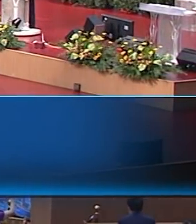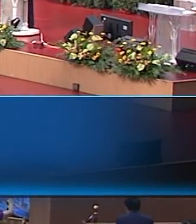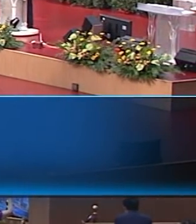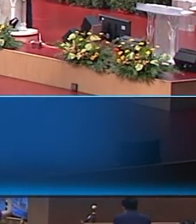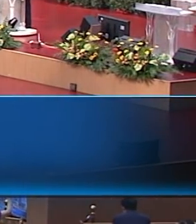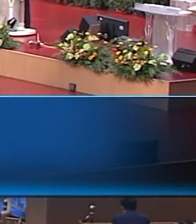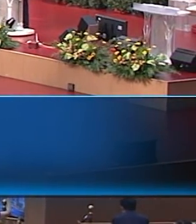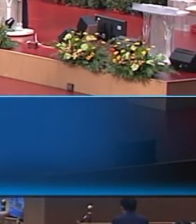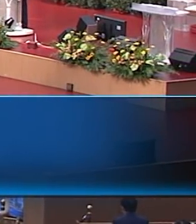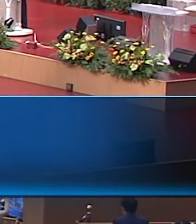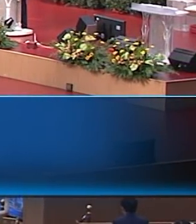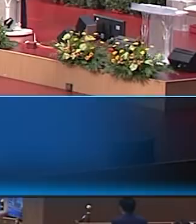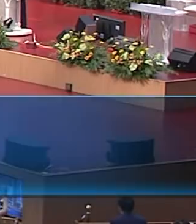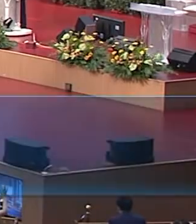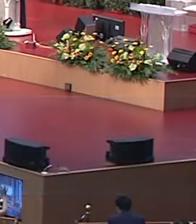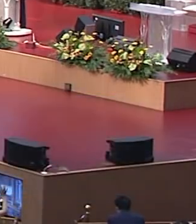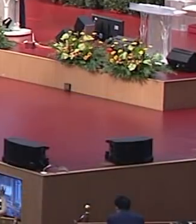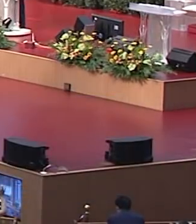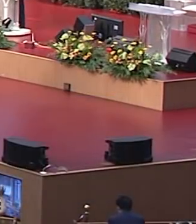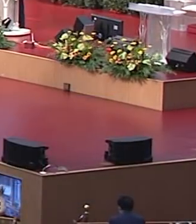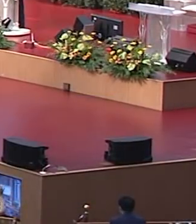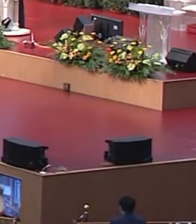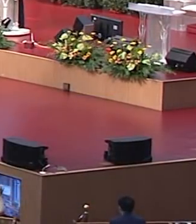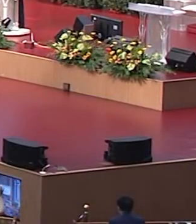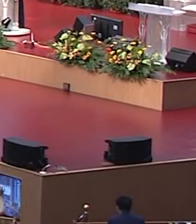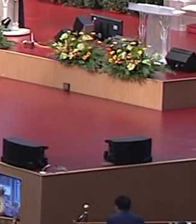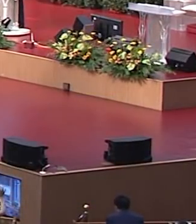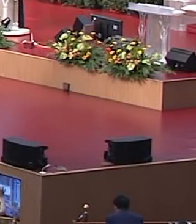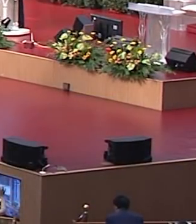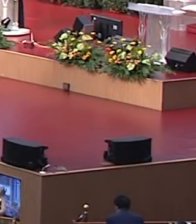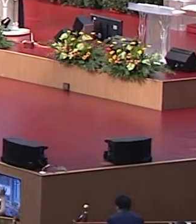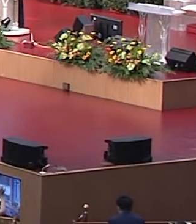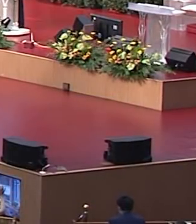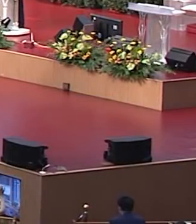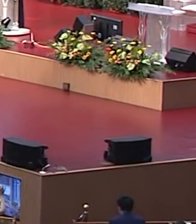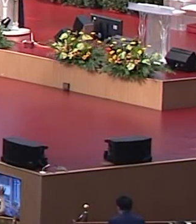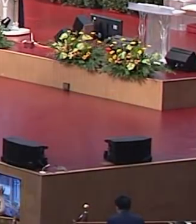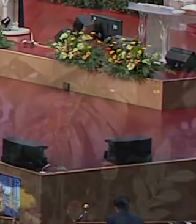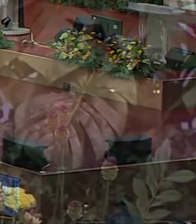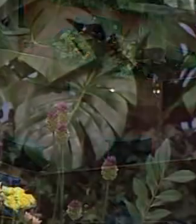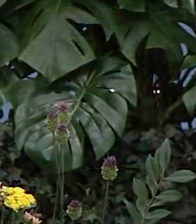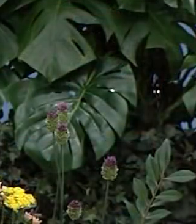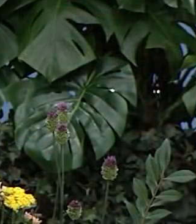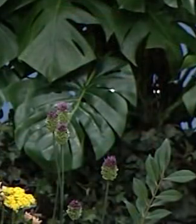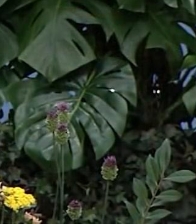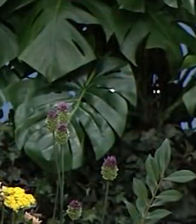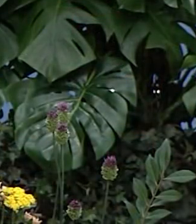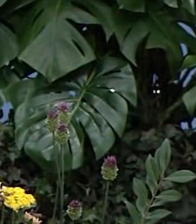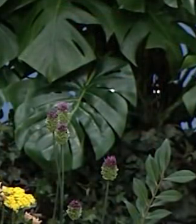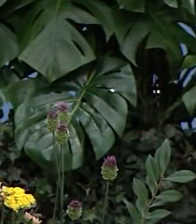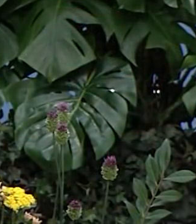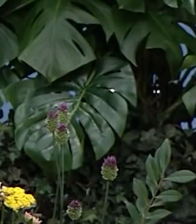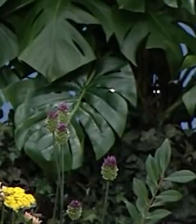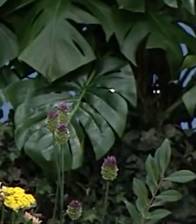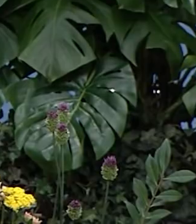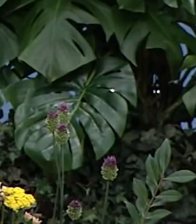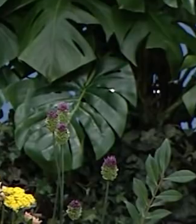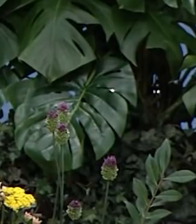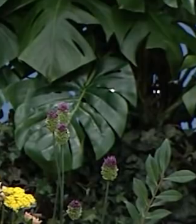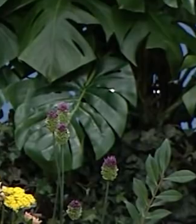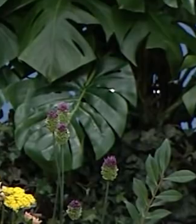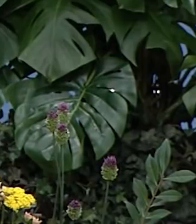오 주님만 바라봅니다. 주님만 바라봅니다. 주님만 바라봅니다. 주님만 바라봅니다. 주의 성령이여, 주의 성령이여, 주의